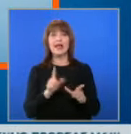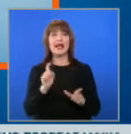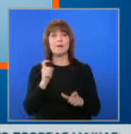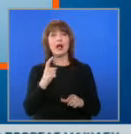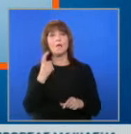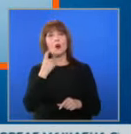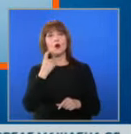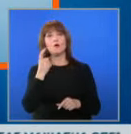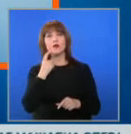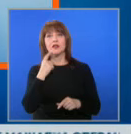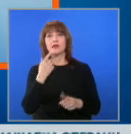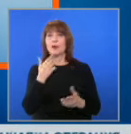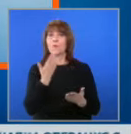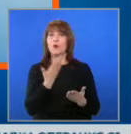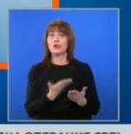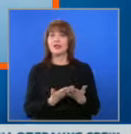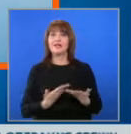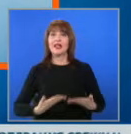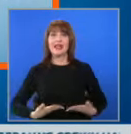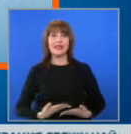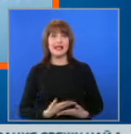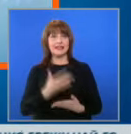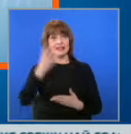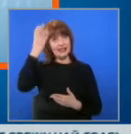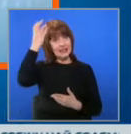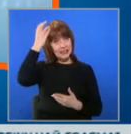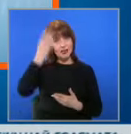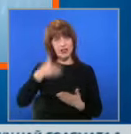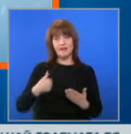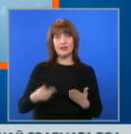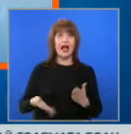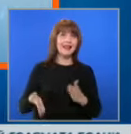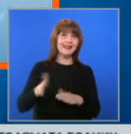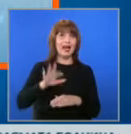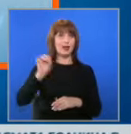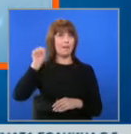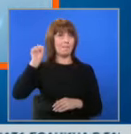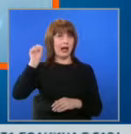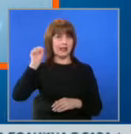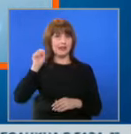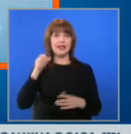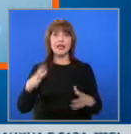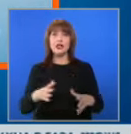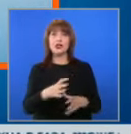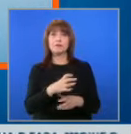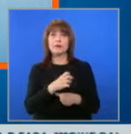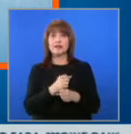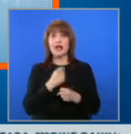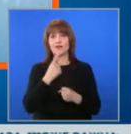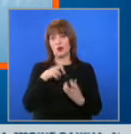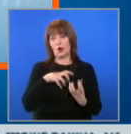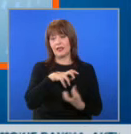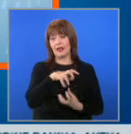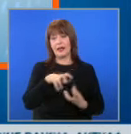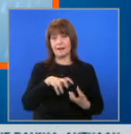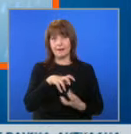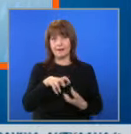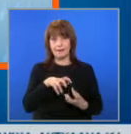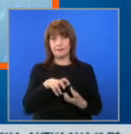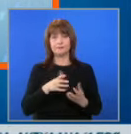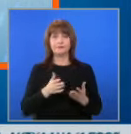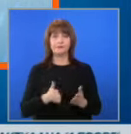Габриел и Бойко Борисов са поставили интересът на държавата над партийния и я спасяват от политическата криза и